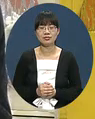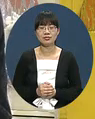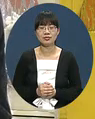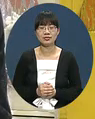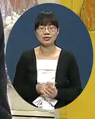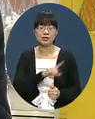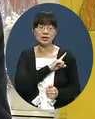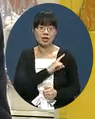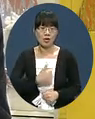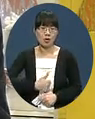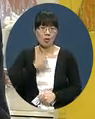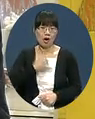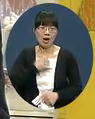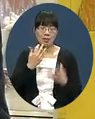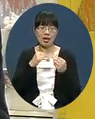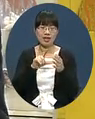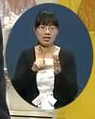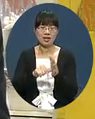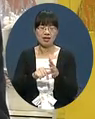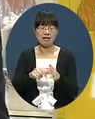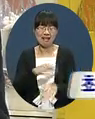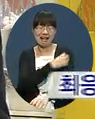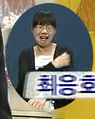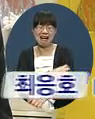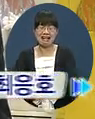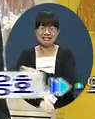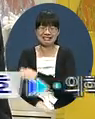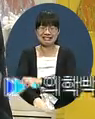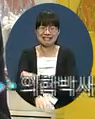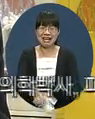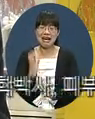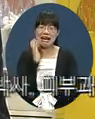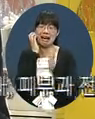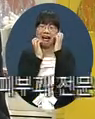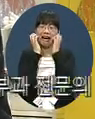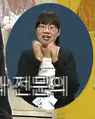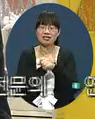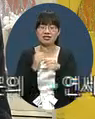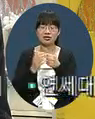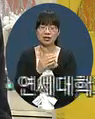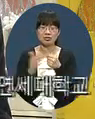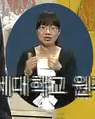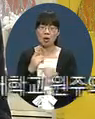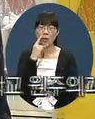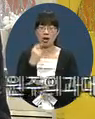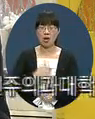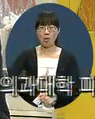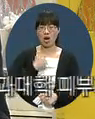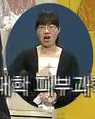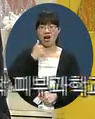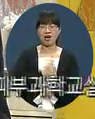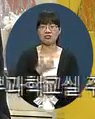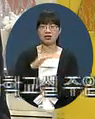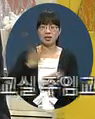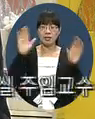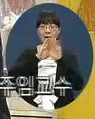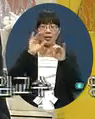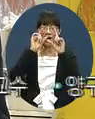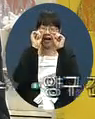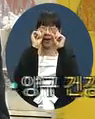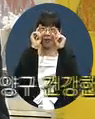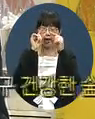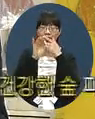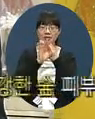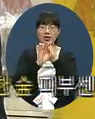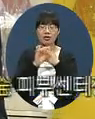제일 화를 많이 낼 때가 긁으면은 긁는다고 화를 엄마가 많이 내시거든요. 그런데 이제 특히 밤에 잠을 못 잘 경우에는 이제